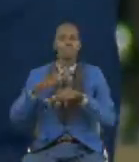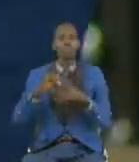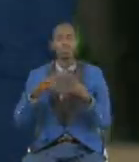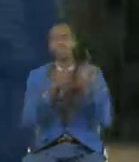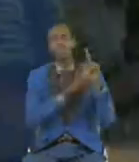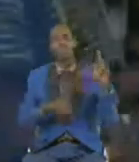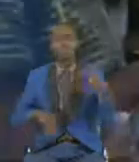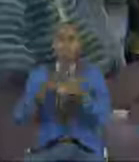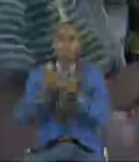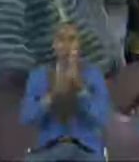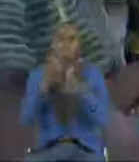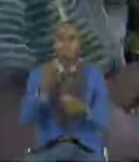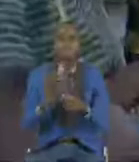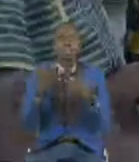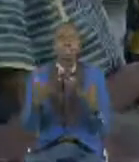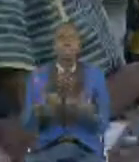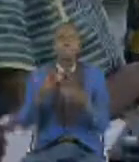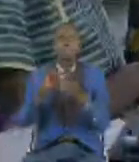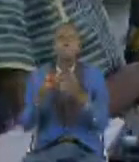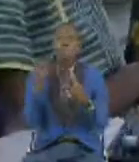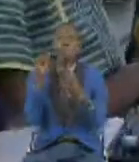de Jésus.